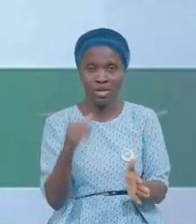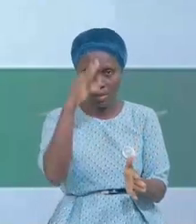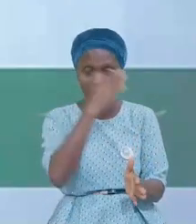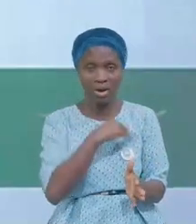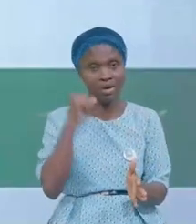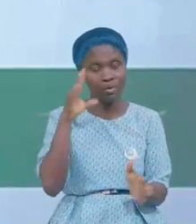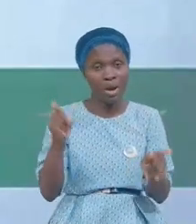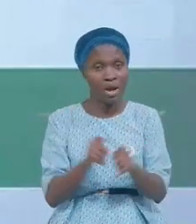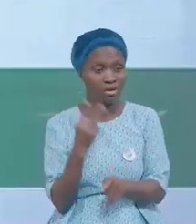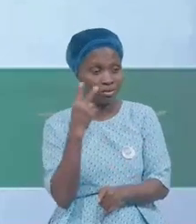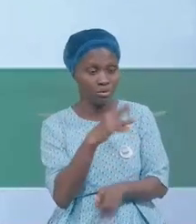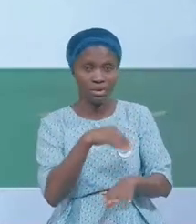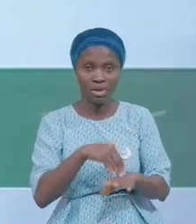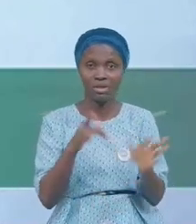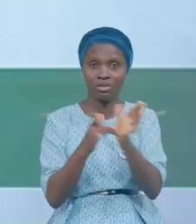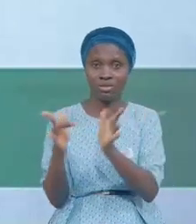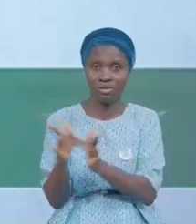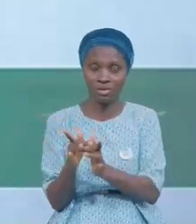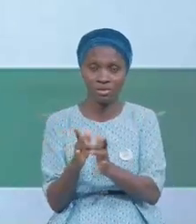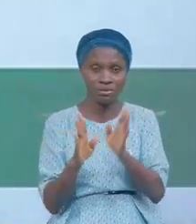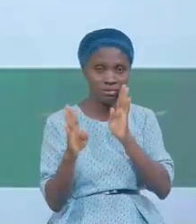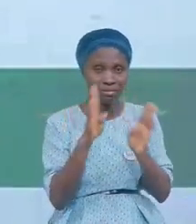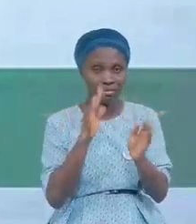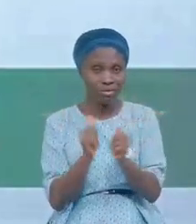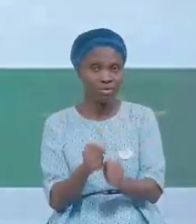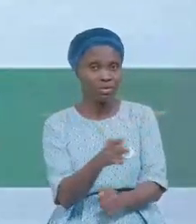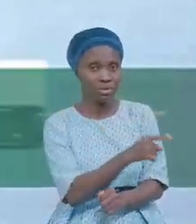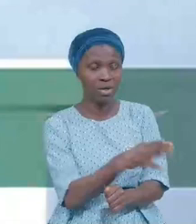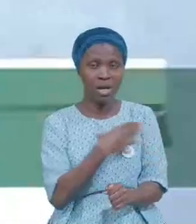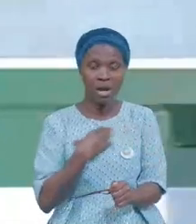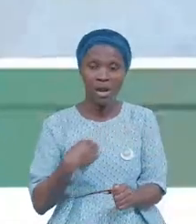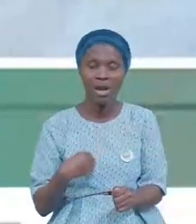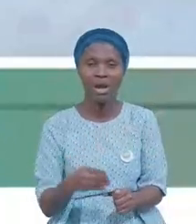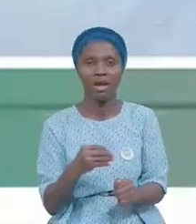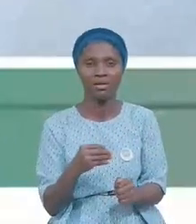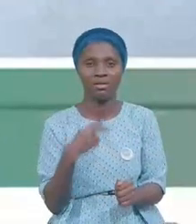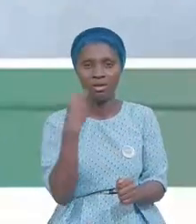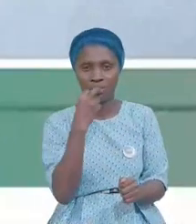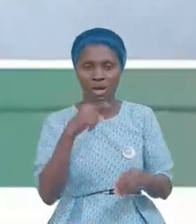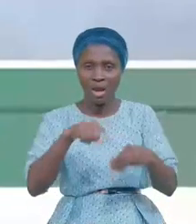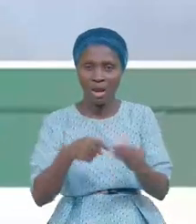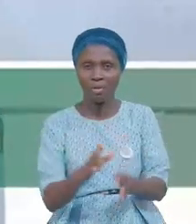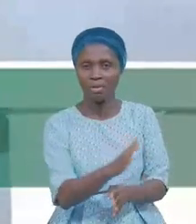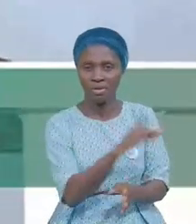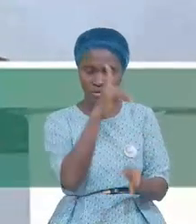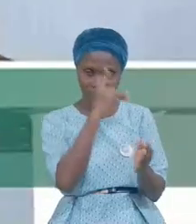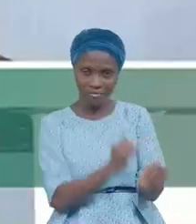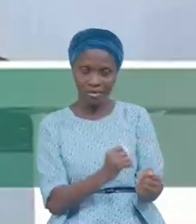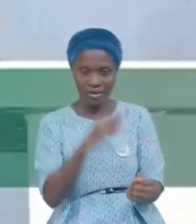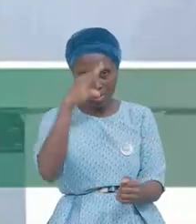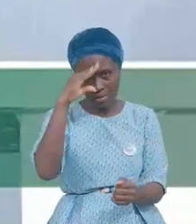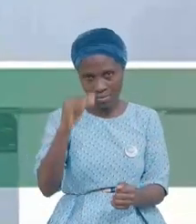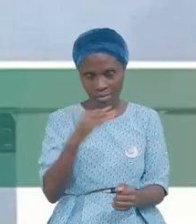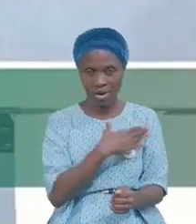vous regardez Jésus interagissant avec eux et donc recommandant leur foi, l'homme,